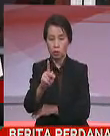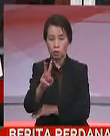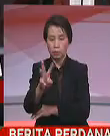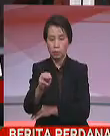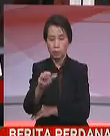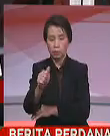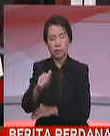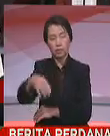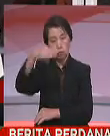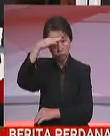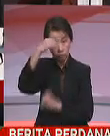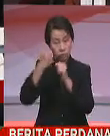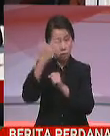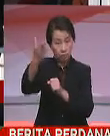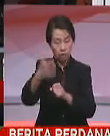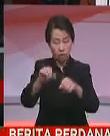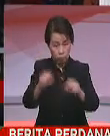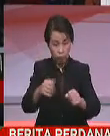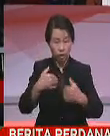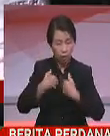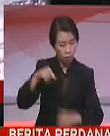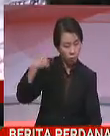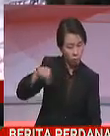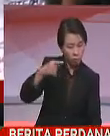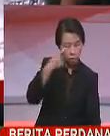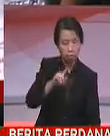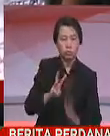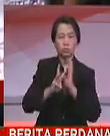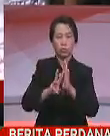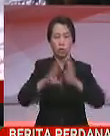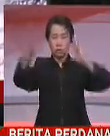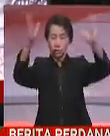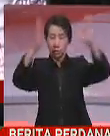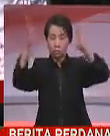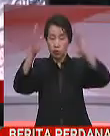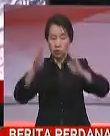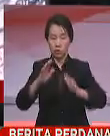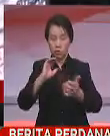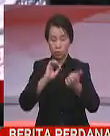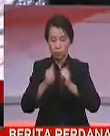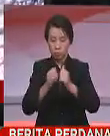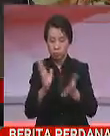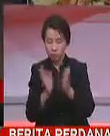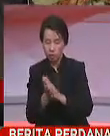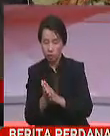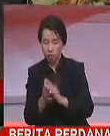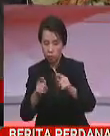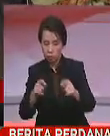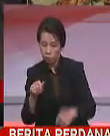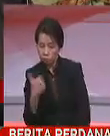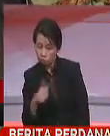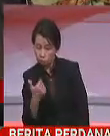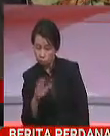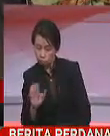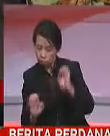tahun hadapan mempunyai kredibiliti dan kualiti untuk mewakili negara. Temasya itu akan menjadi medan penilaian bagi